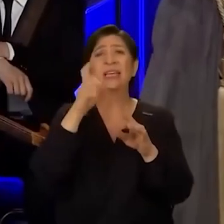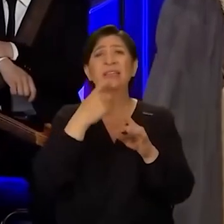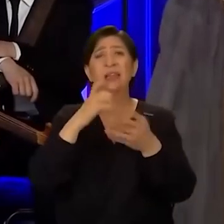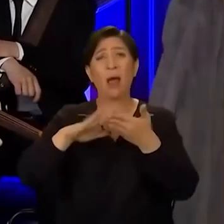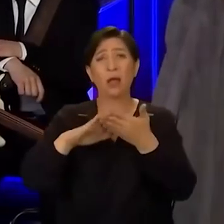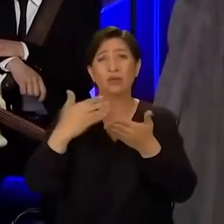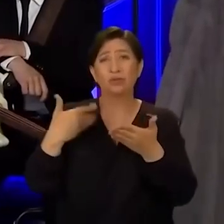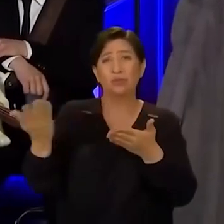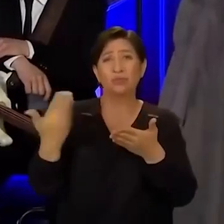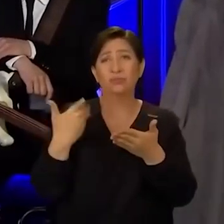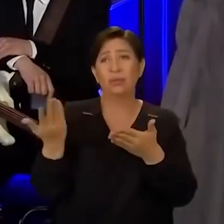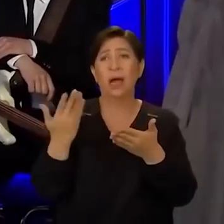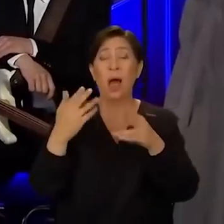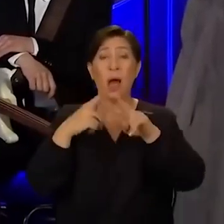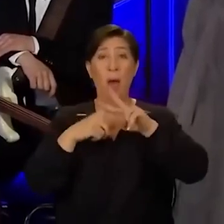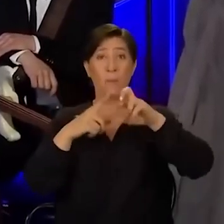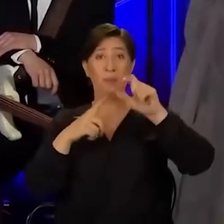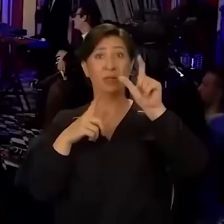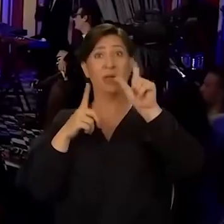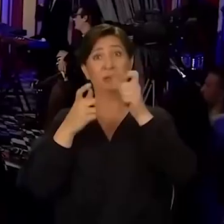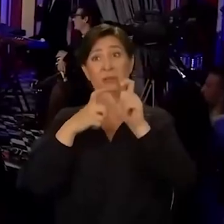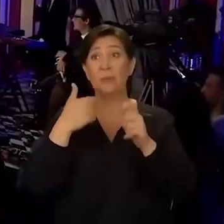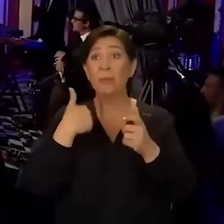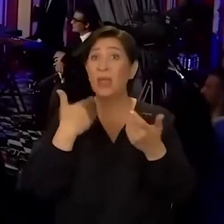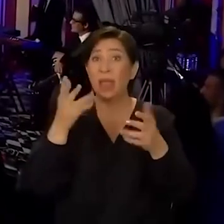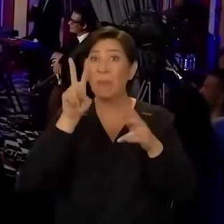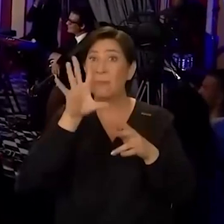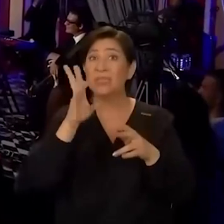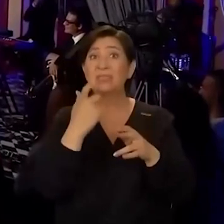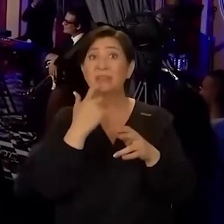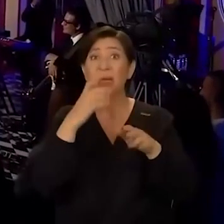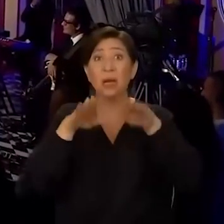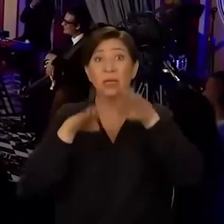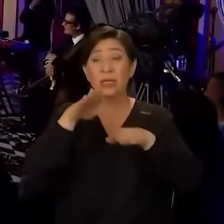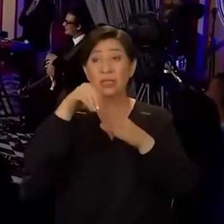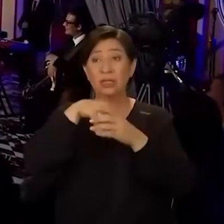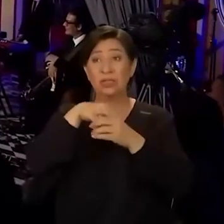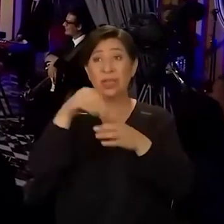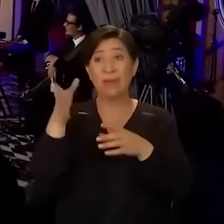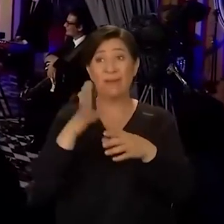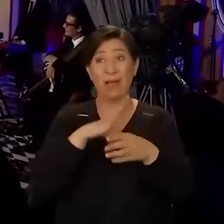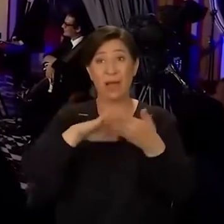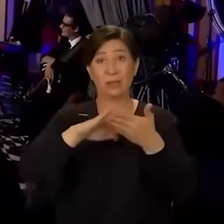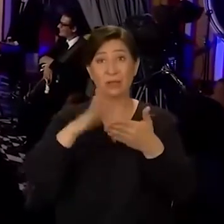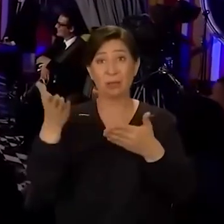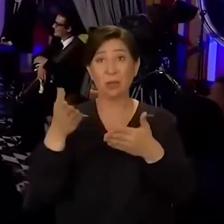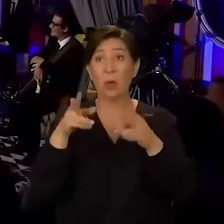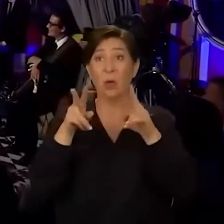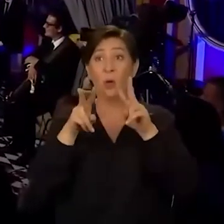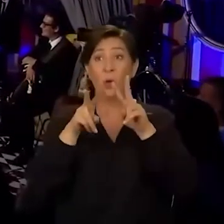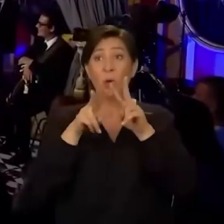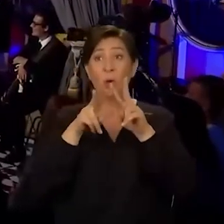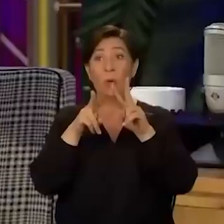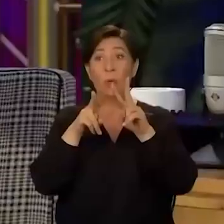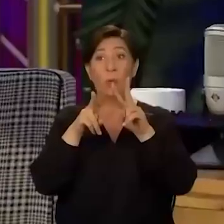arkadaşım yani baksan 25 yıllık arkadaşlarım var burada Yani mojoyu